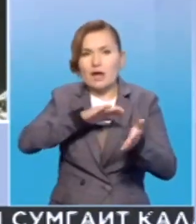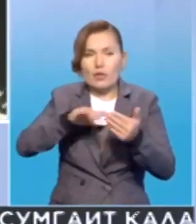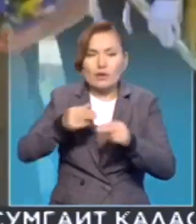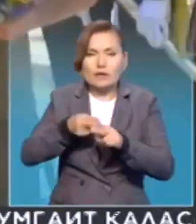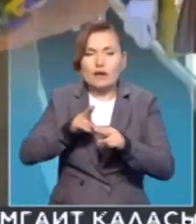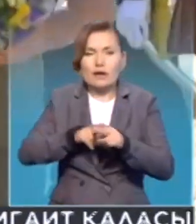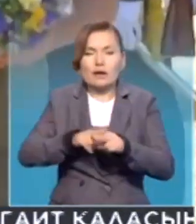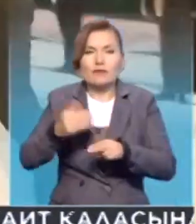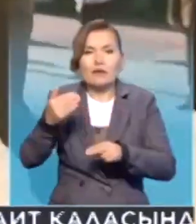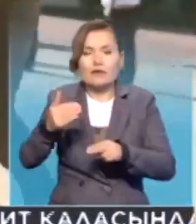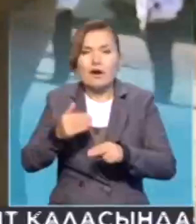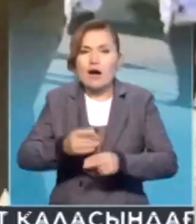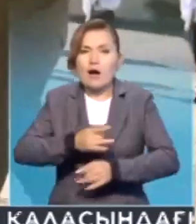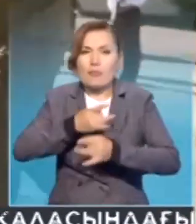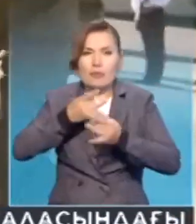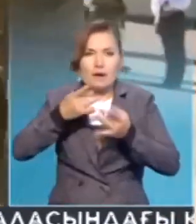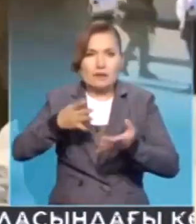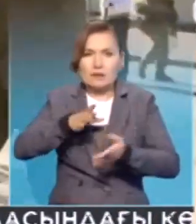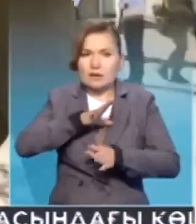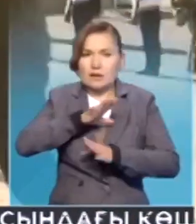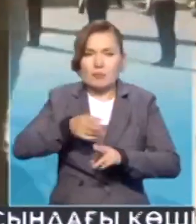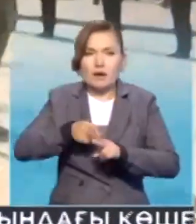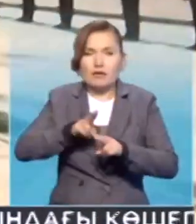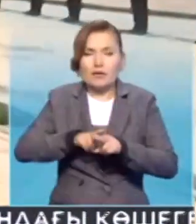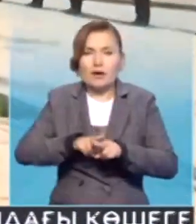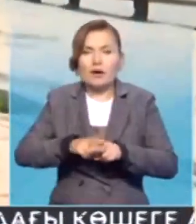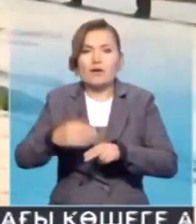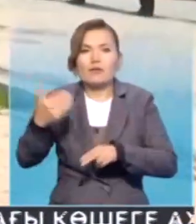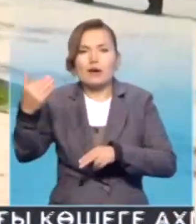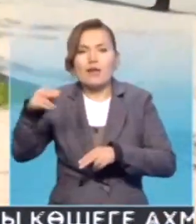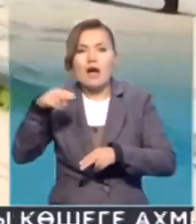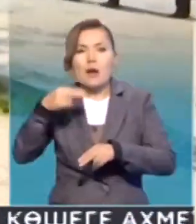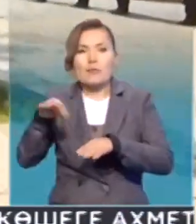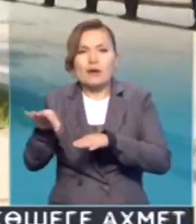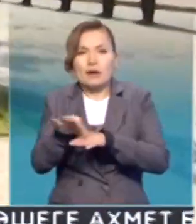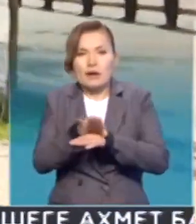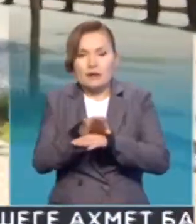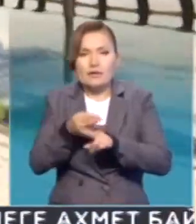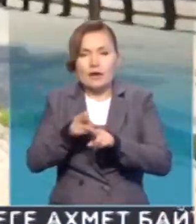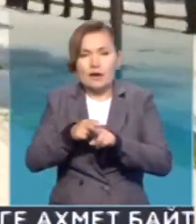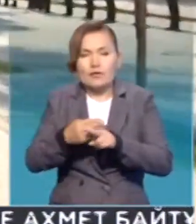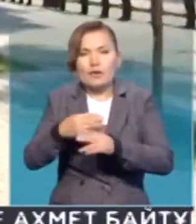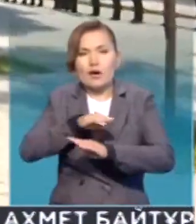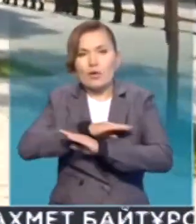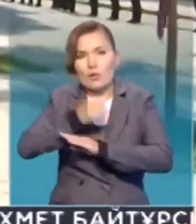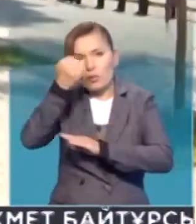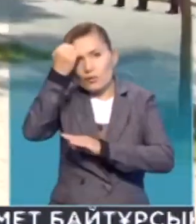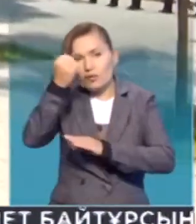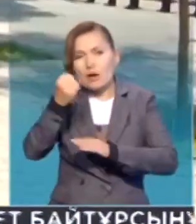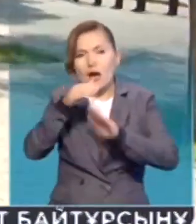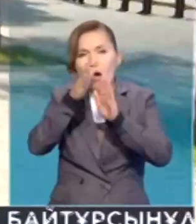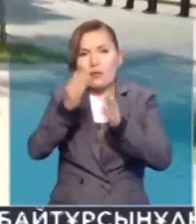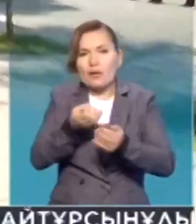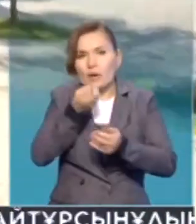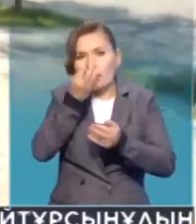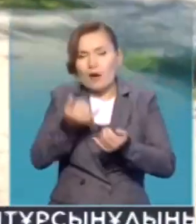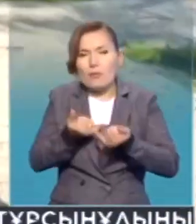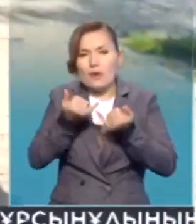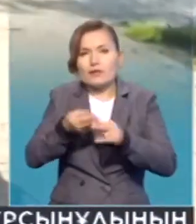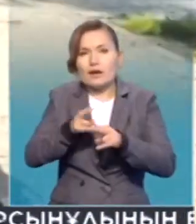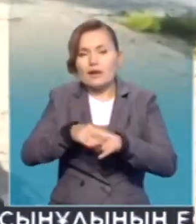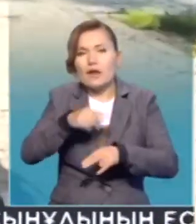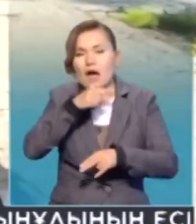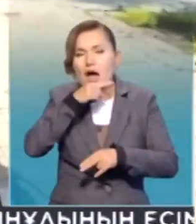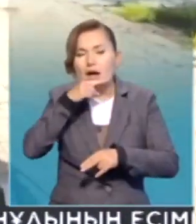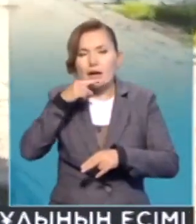жоқ. Президент Владимир Зеленский мен жұбайы Украинаның бостандығы жолында жанын пида еткен құрбандарға тағзым етті. Ресей армиясы бұл